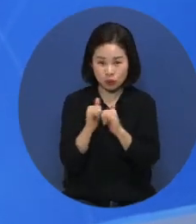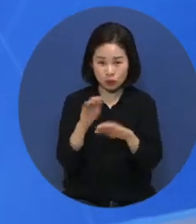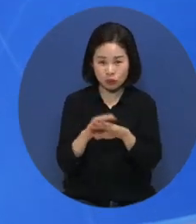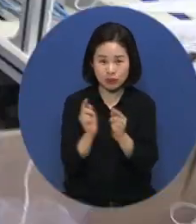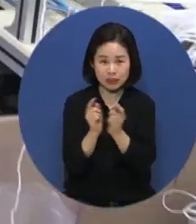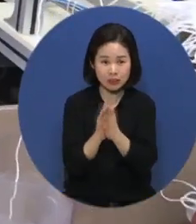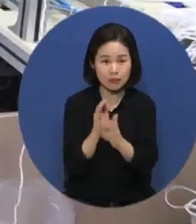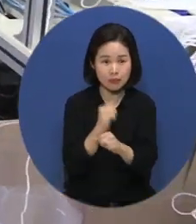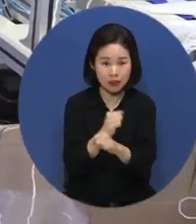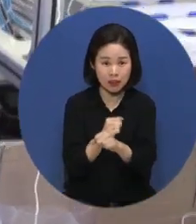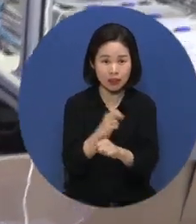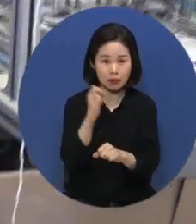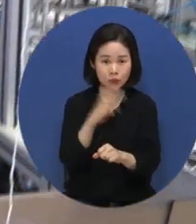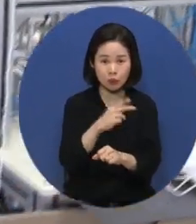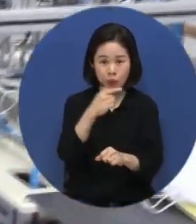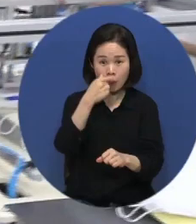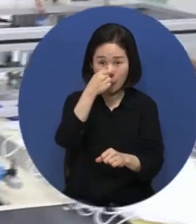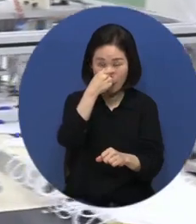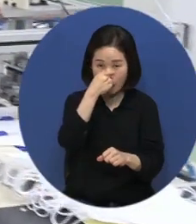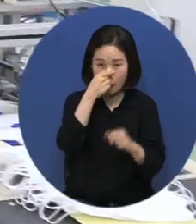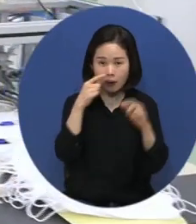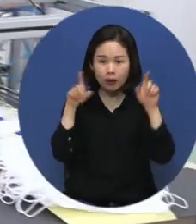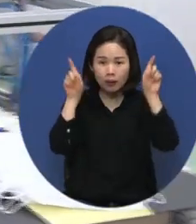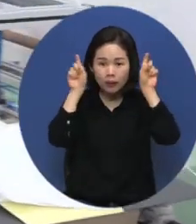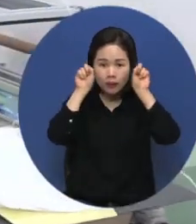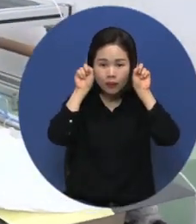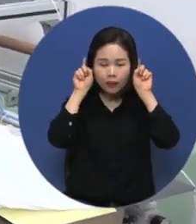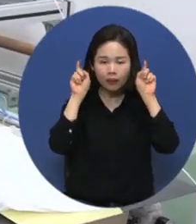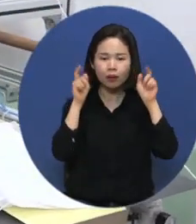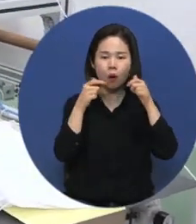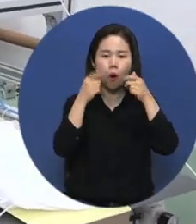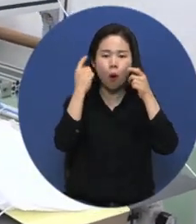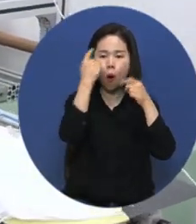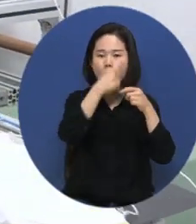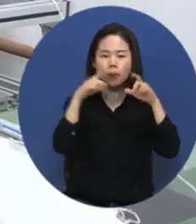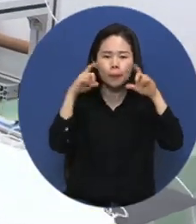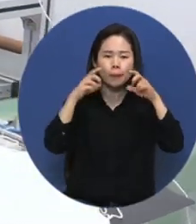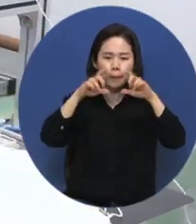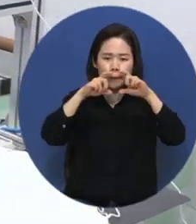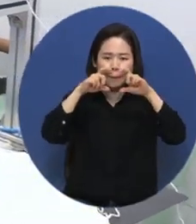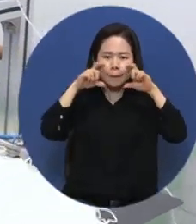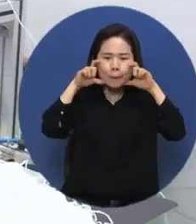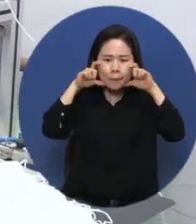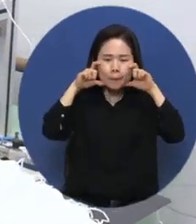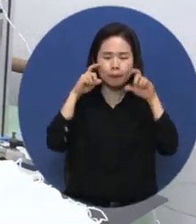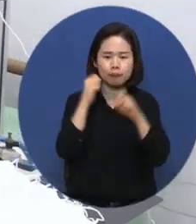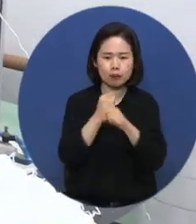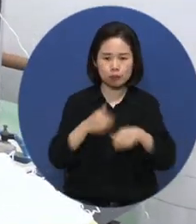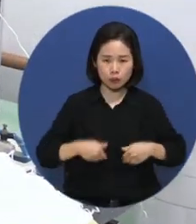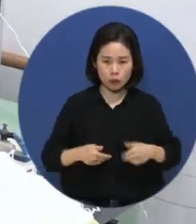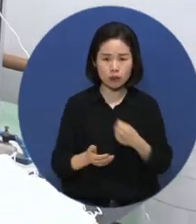마스크를 밀착시키는 역할을 하기 때문에 숙련된 기술이 요구된다고 하는데요.